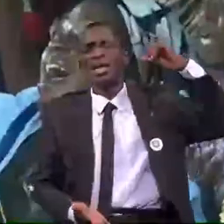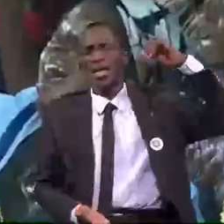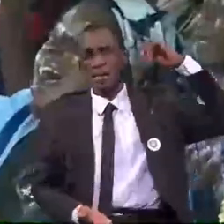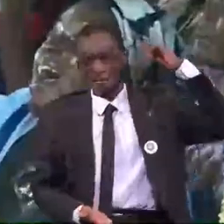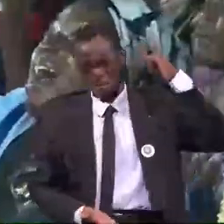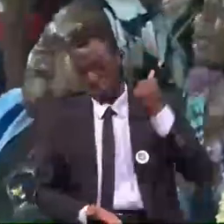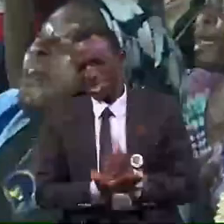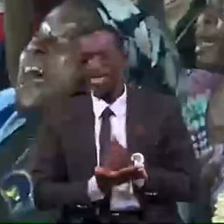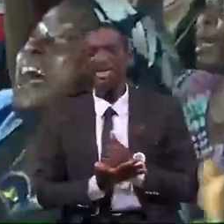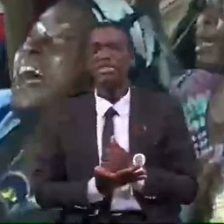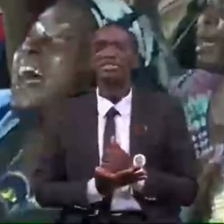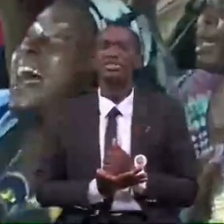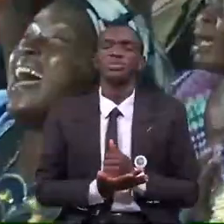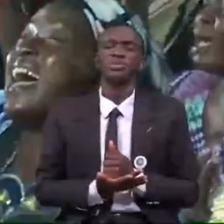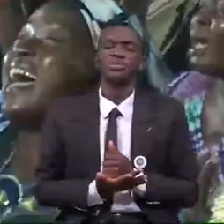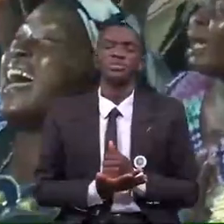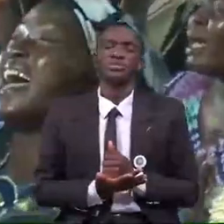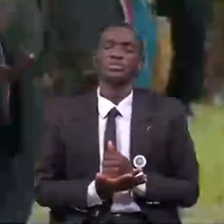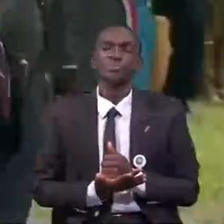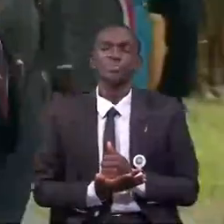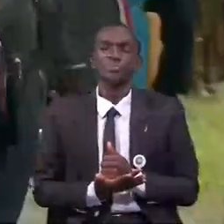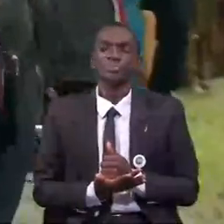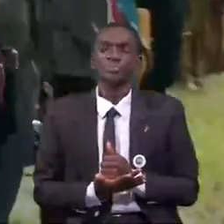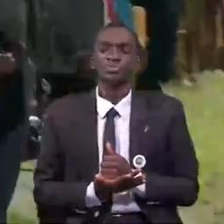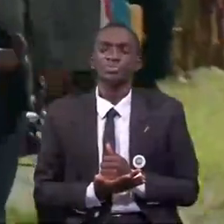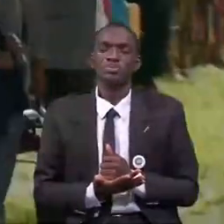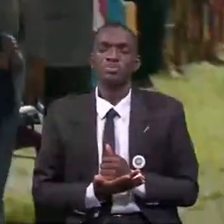au nom de Jésus nous